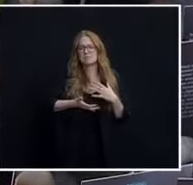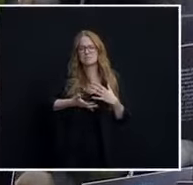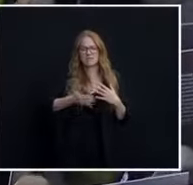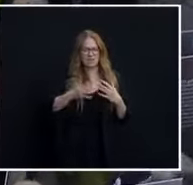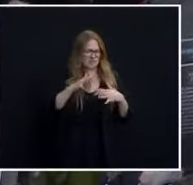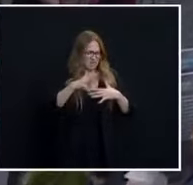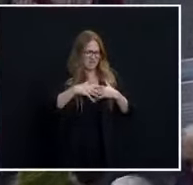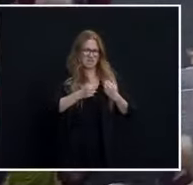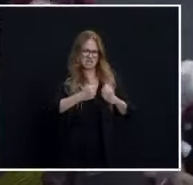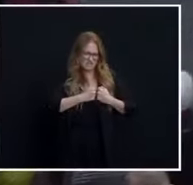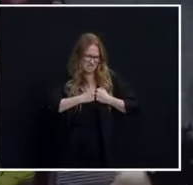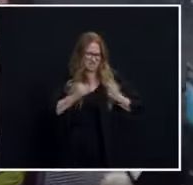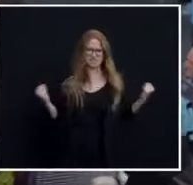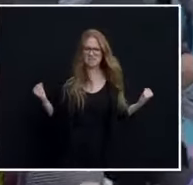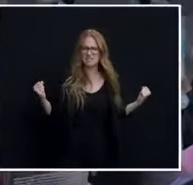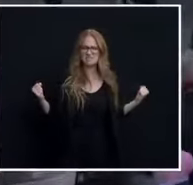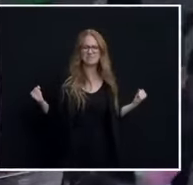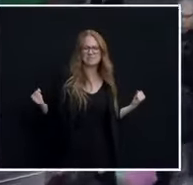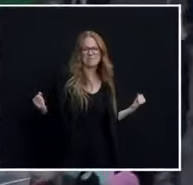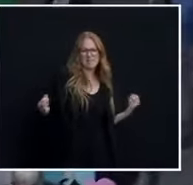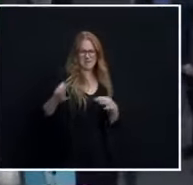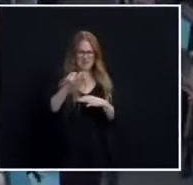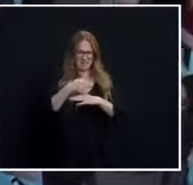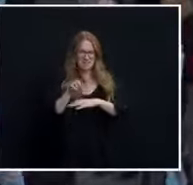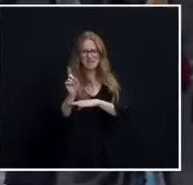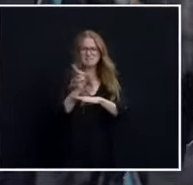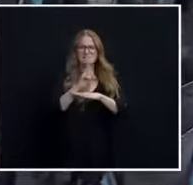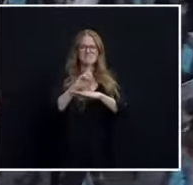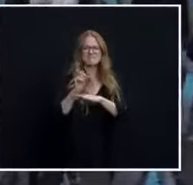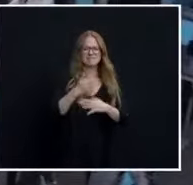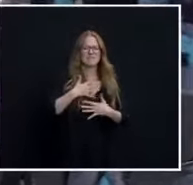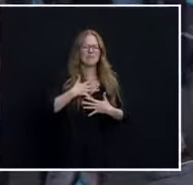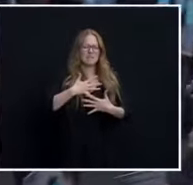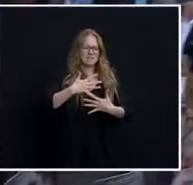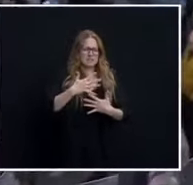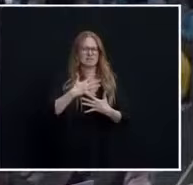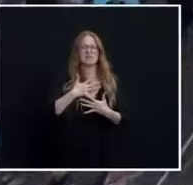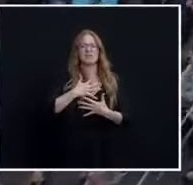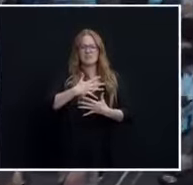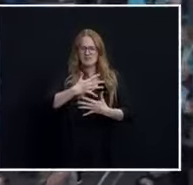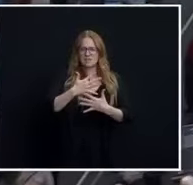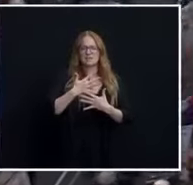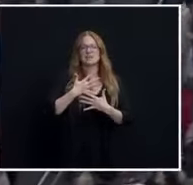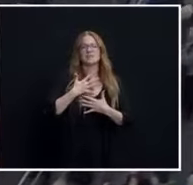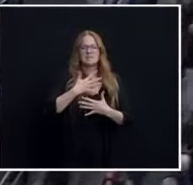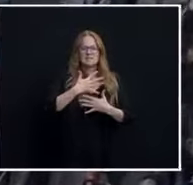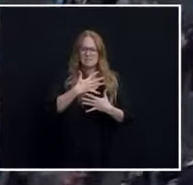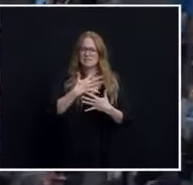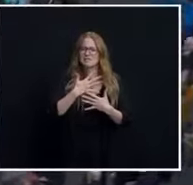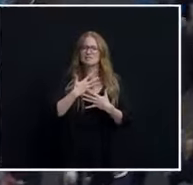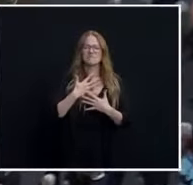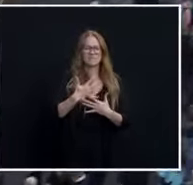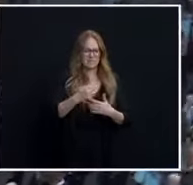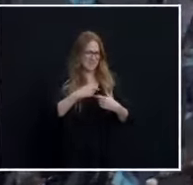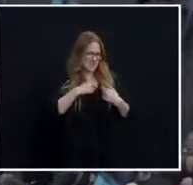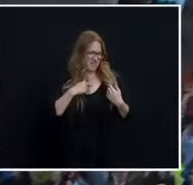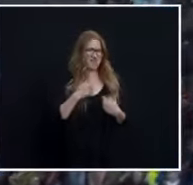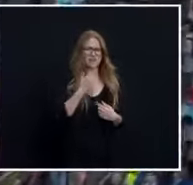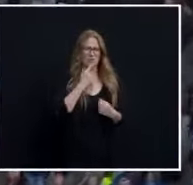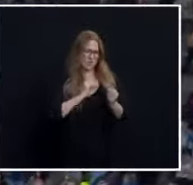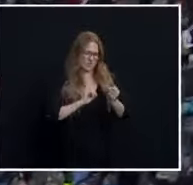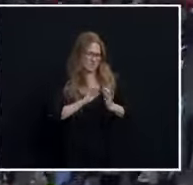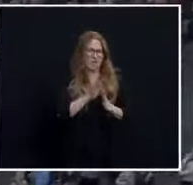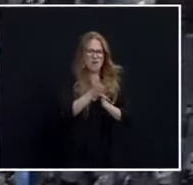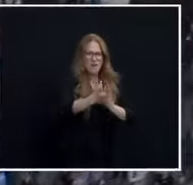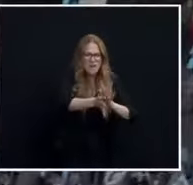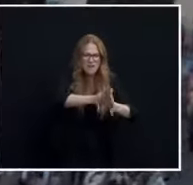Ich reiß das Netz und zünd die Kerzen wieder um. Ich schnauf dir, weise dir, wie heute schnaufe Kohl. Ich lass das Feuer aus meinem